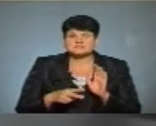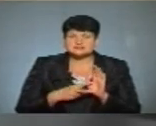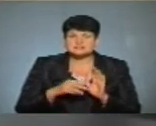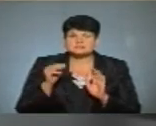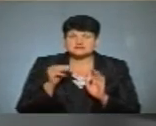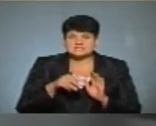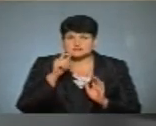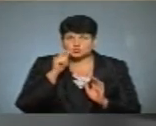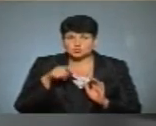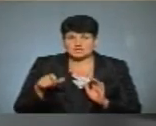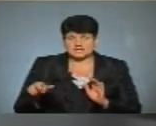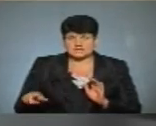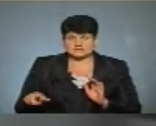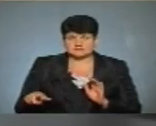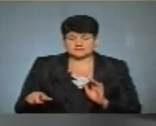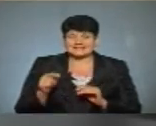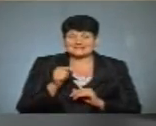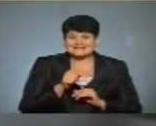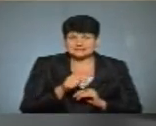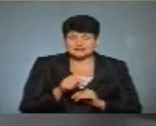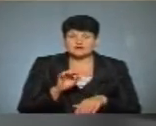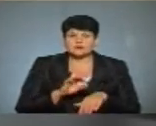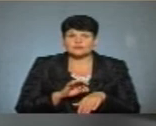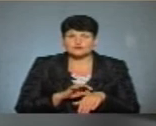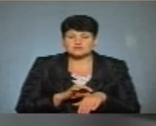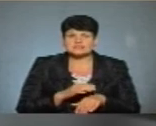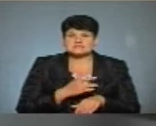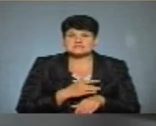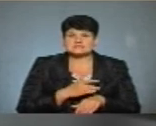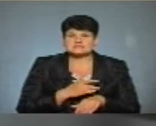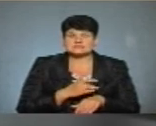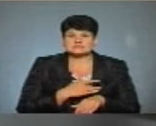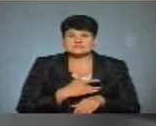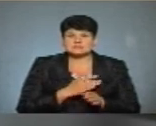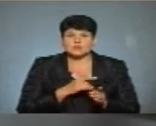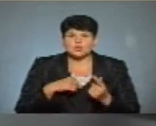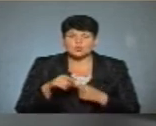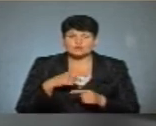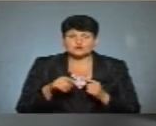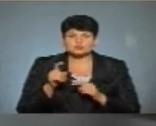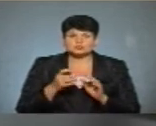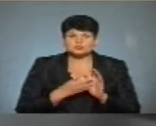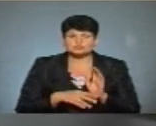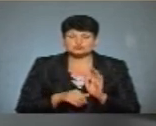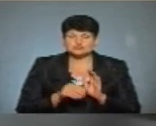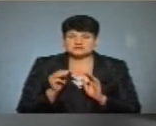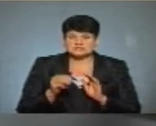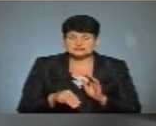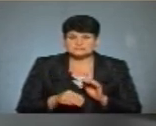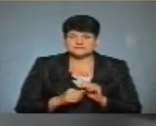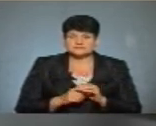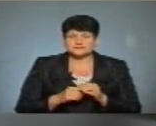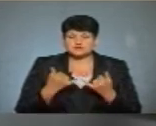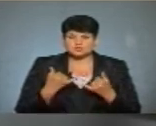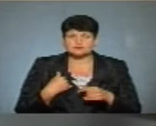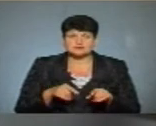тисяч українців. З них хвороби системного кровообігу – 196 тисяч. І сьогодні